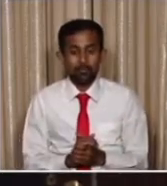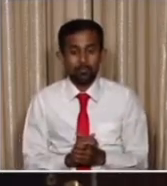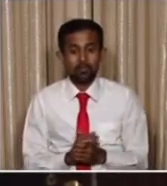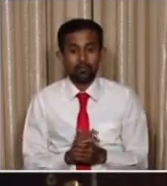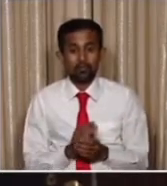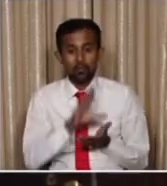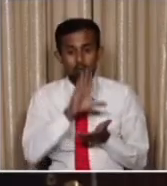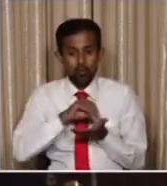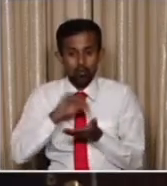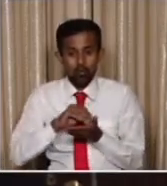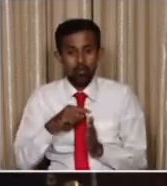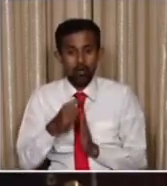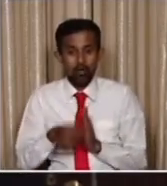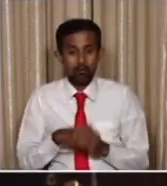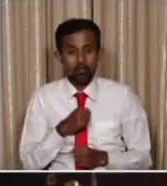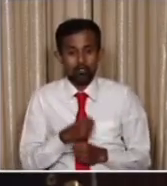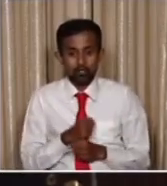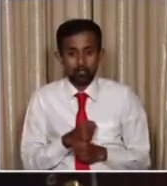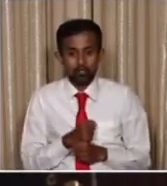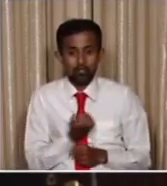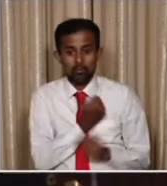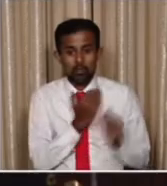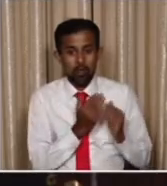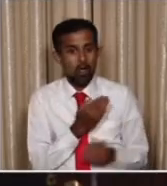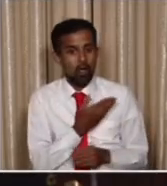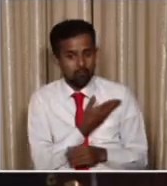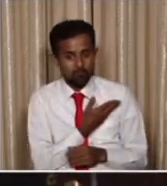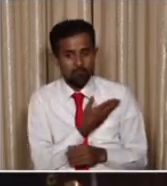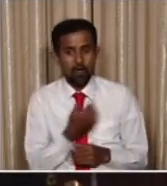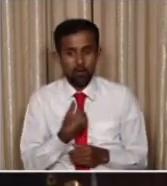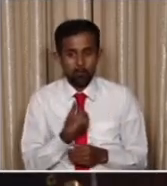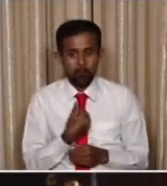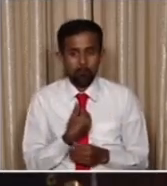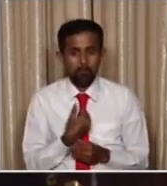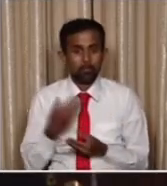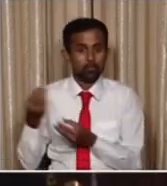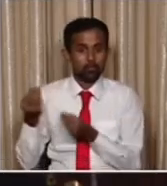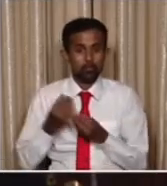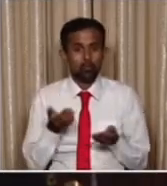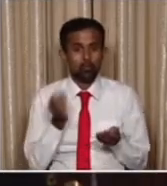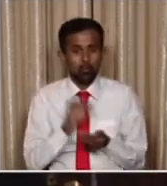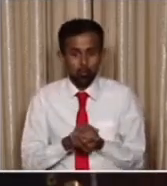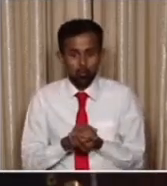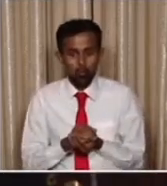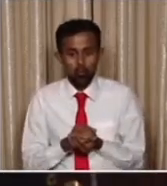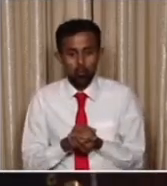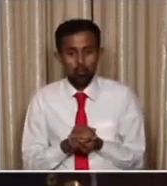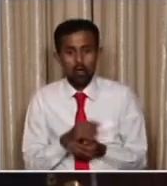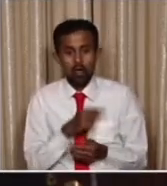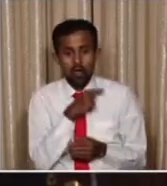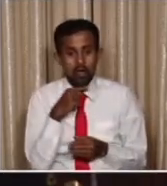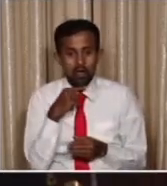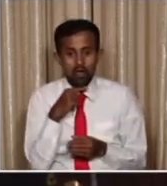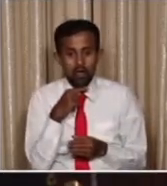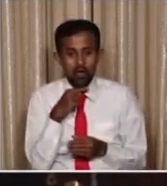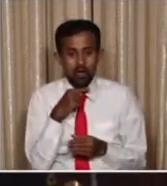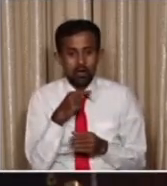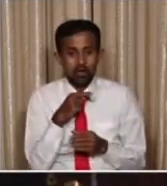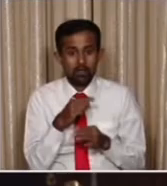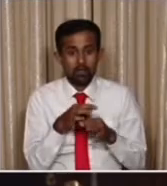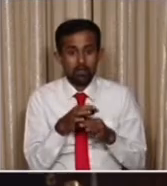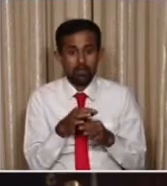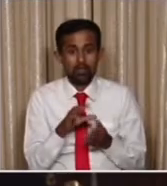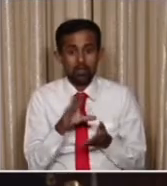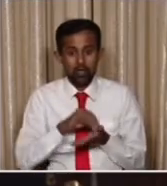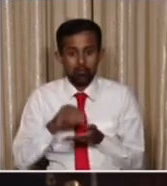සාම්පල ලංකාවේ රජයේ ඉස්පිරිතාලවල තිබුණු අපේ සැපේම් ගබඩාවල තිබුණු මේ රුධිර බයේ සාම්පල දෙන්න